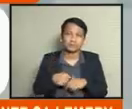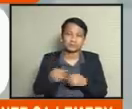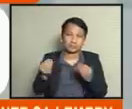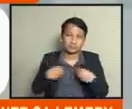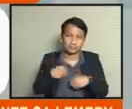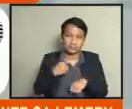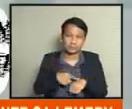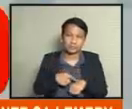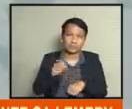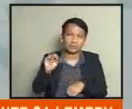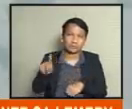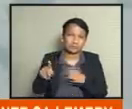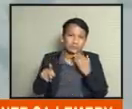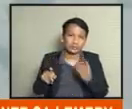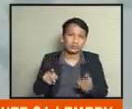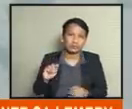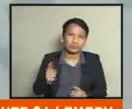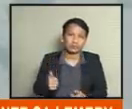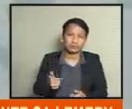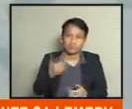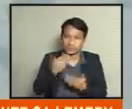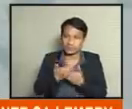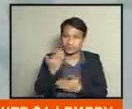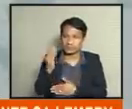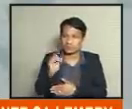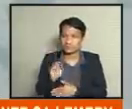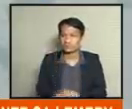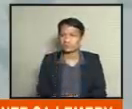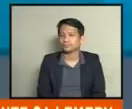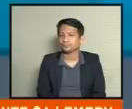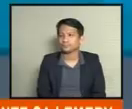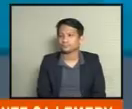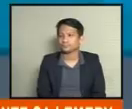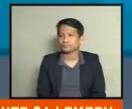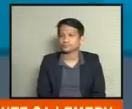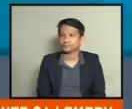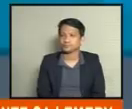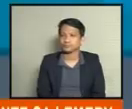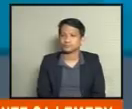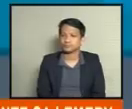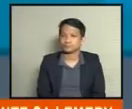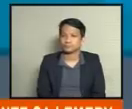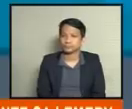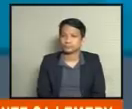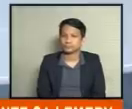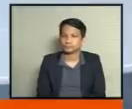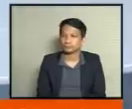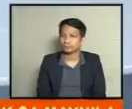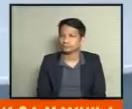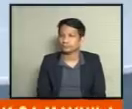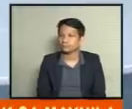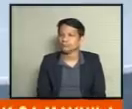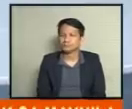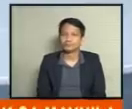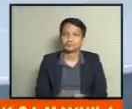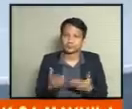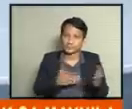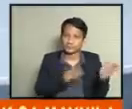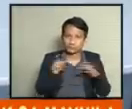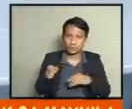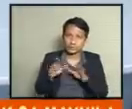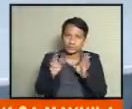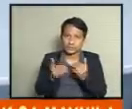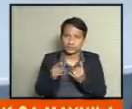amin. Sige, thank you rin po. Magandang tanghali po, Sir Armand. Okay po. Okay. Ma'am, ganun na lamang, ma'am. Doon na lamang po sa